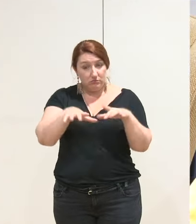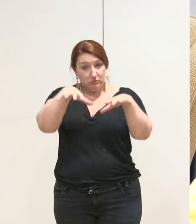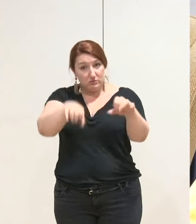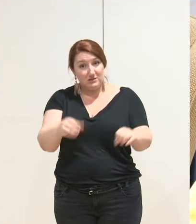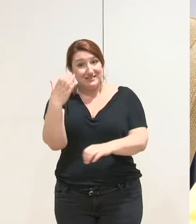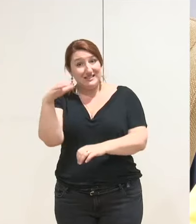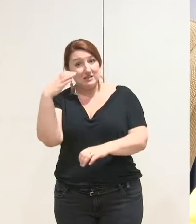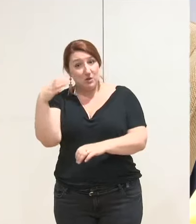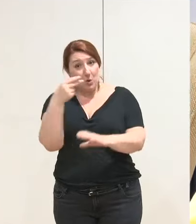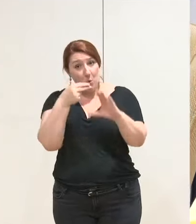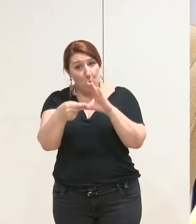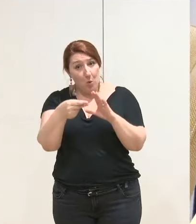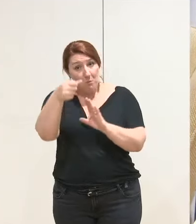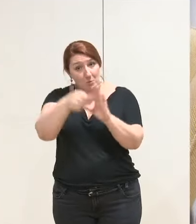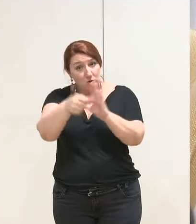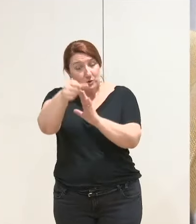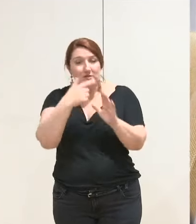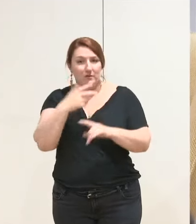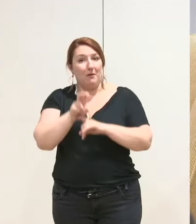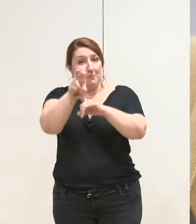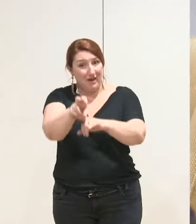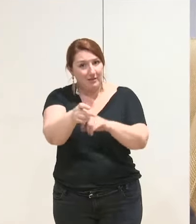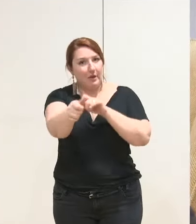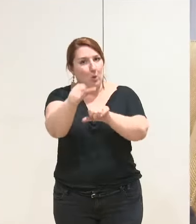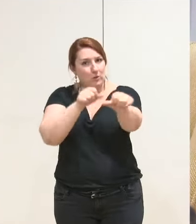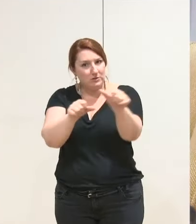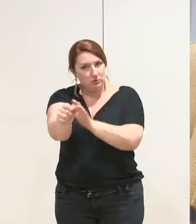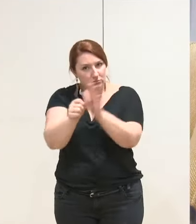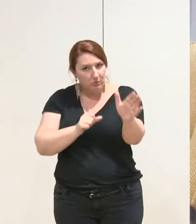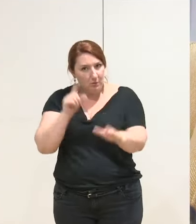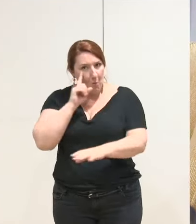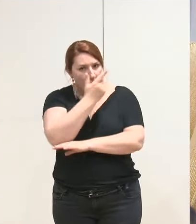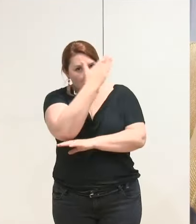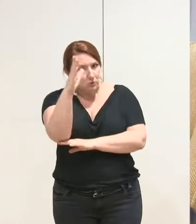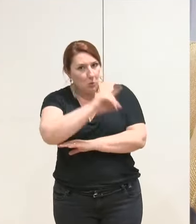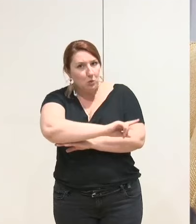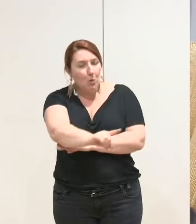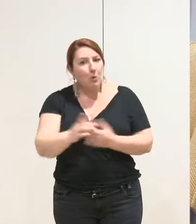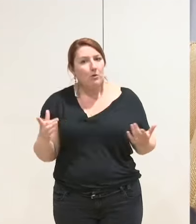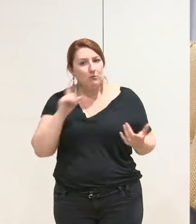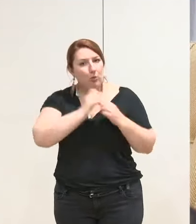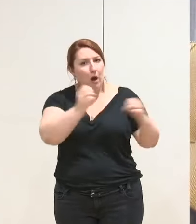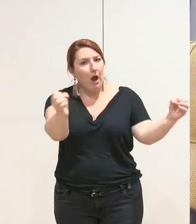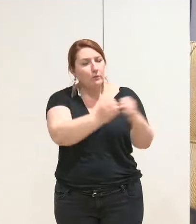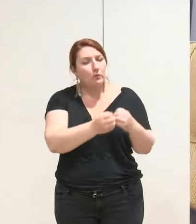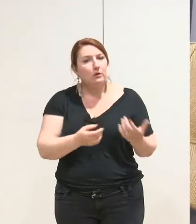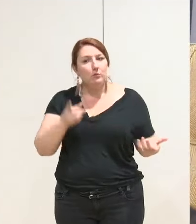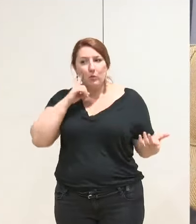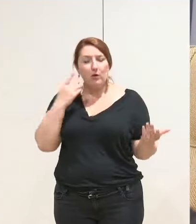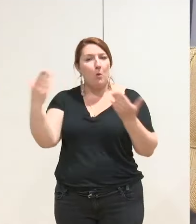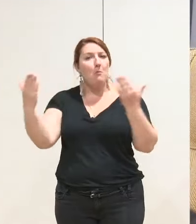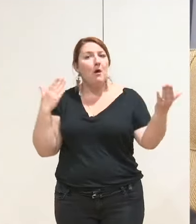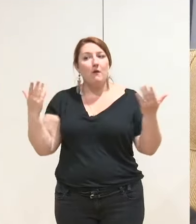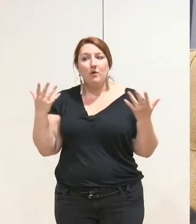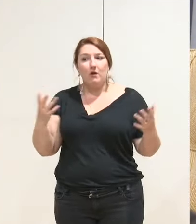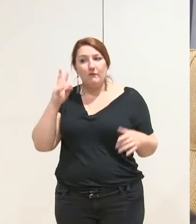vous leur donnez des locaux enfin moyennant une redevance et pour quelle raison les autres sont gratuites voilà je voudrais